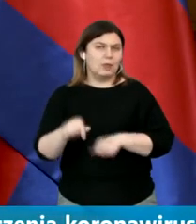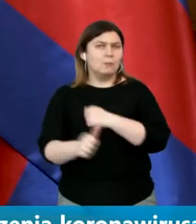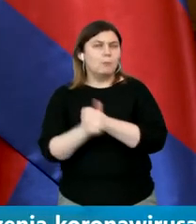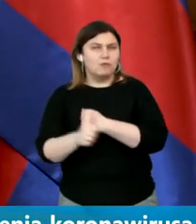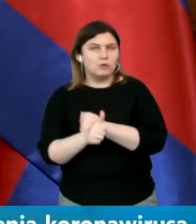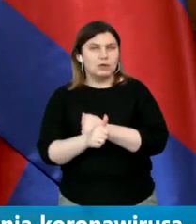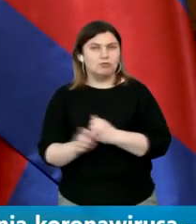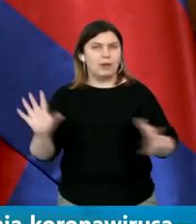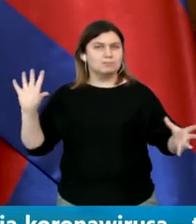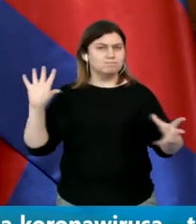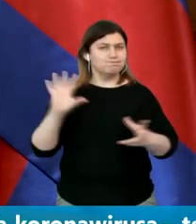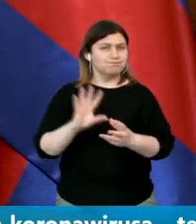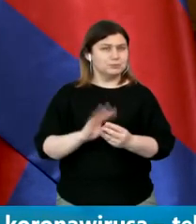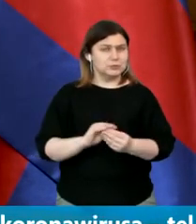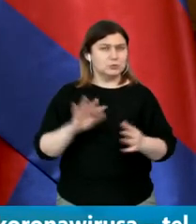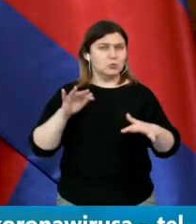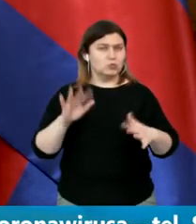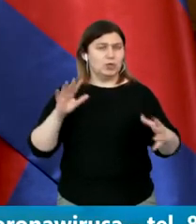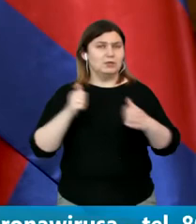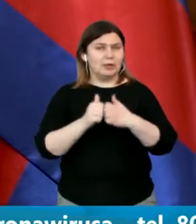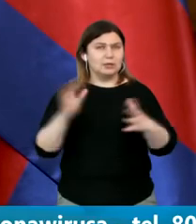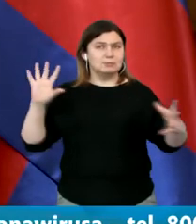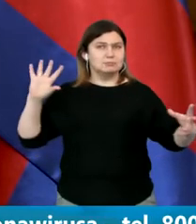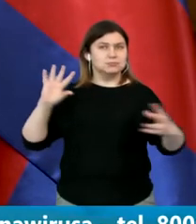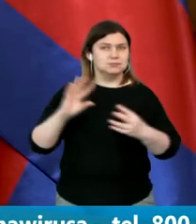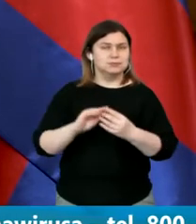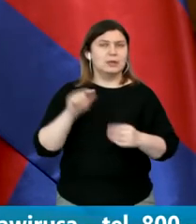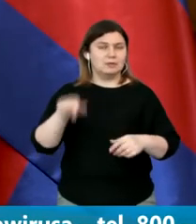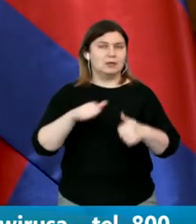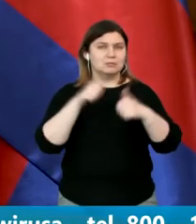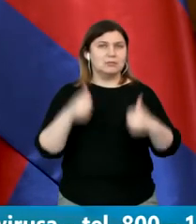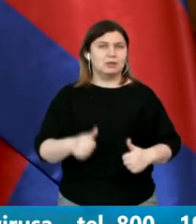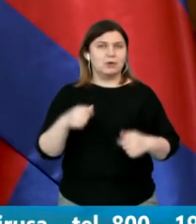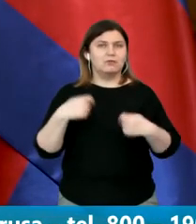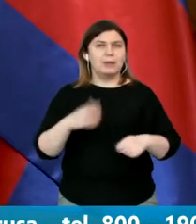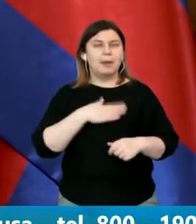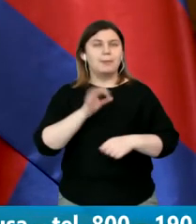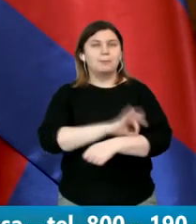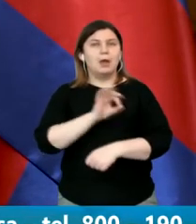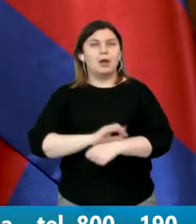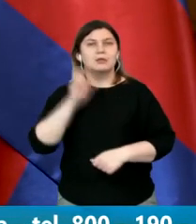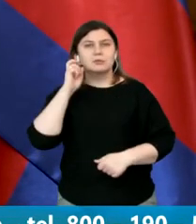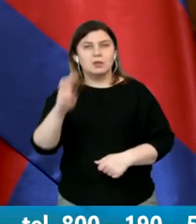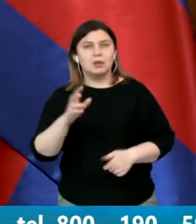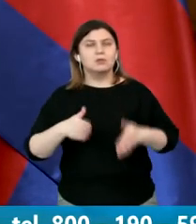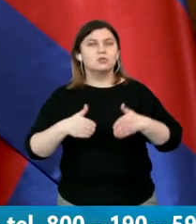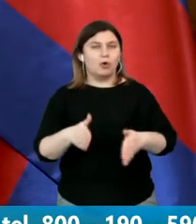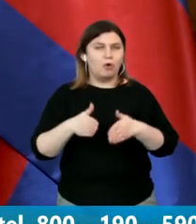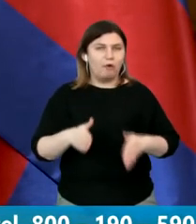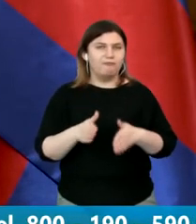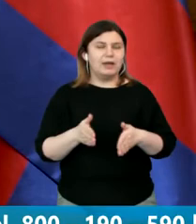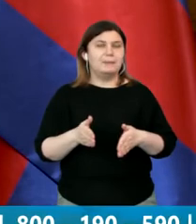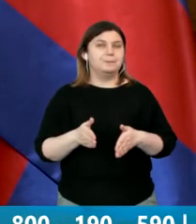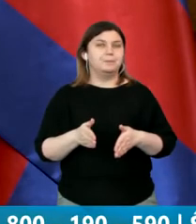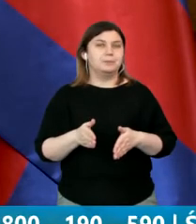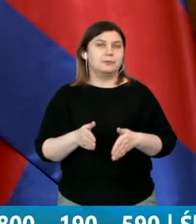ta kumulacja następuje i tak się stało w Szczecinie. Mamy projekty tramwajowe, mamy projekty drogowe.